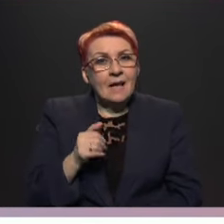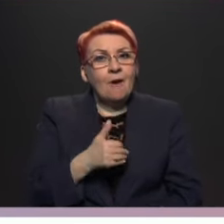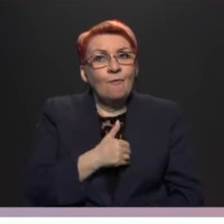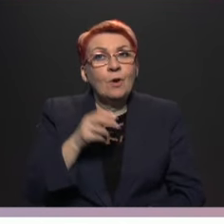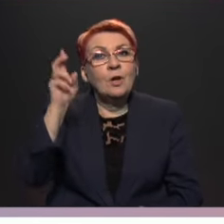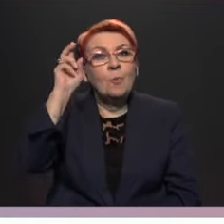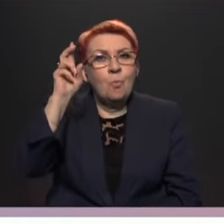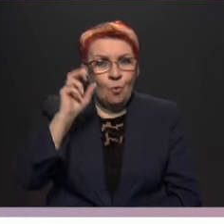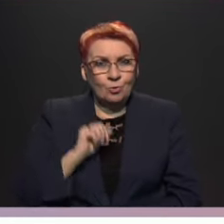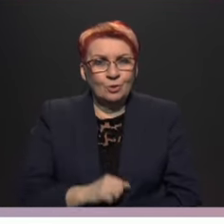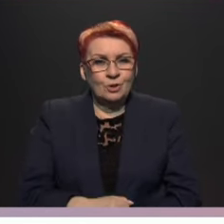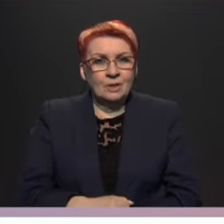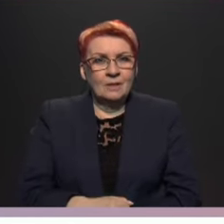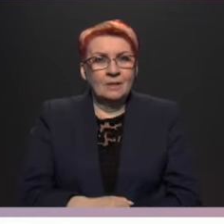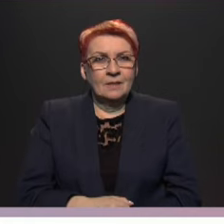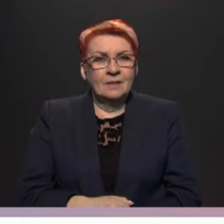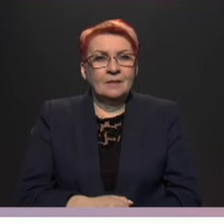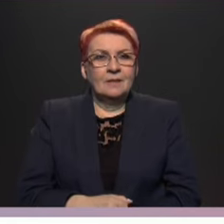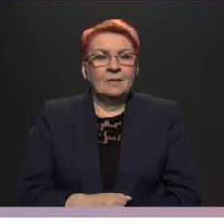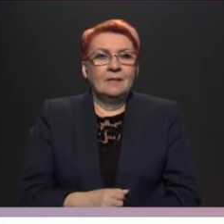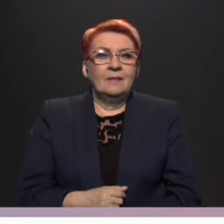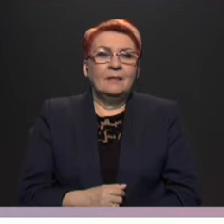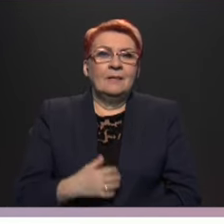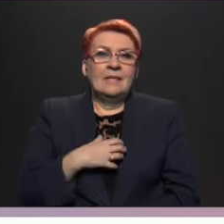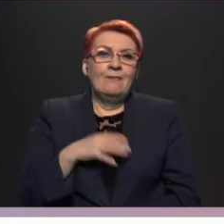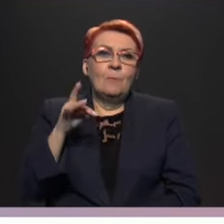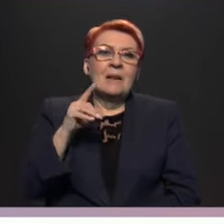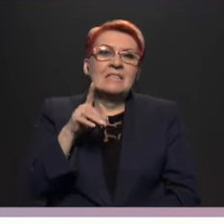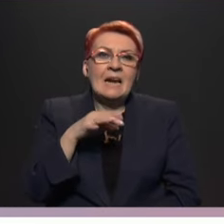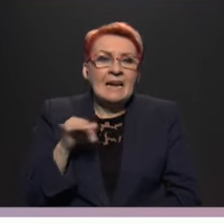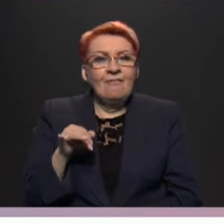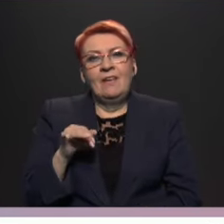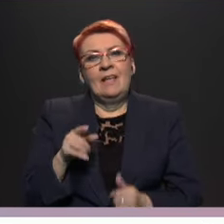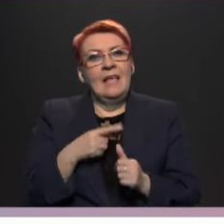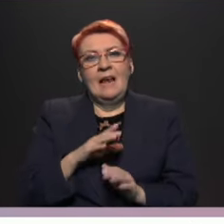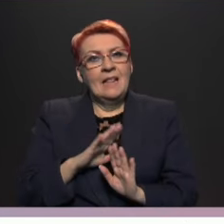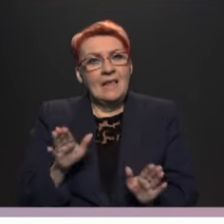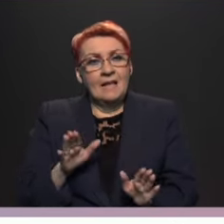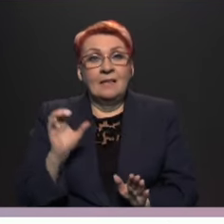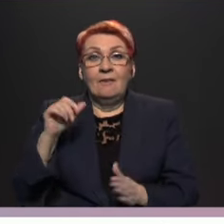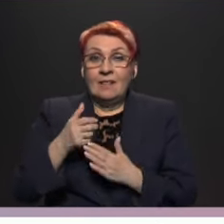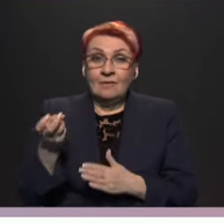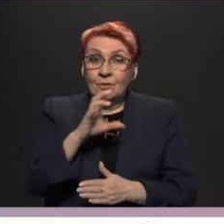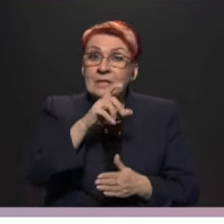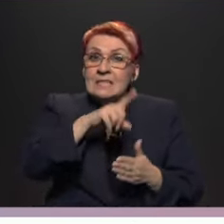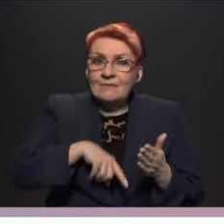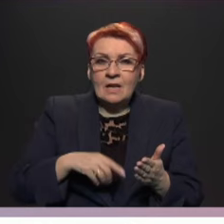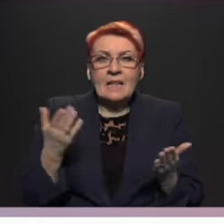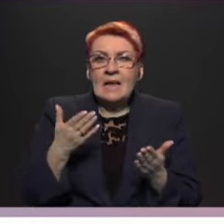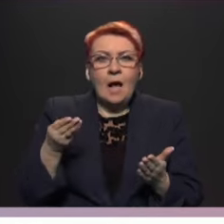Да, и неважно, там, прозорливый он, непрозорливый, ты уже идешь с верой. И ты идешь не к какому-то